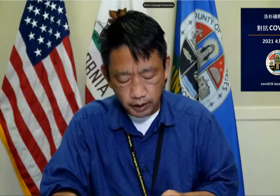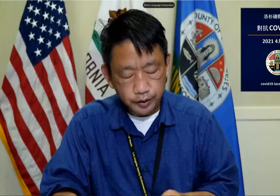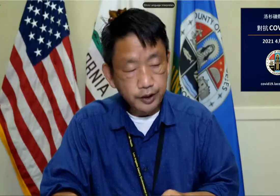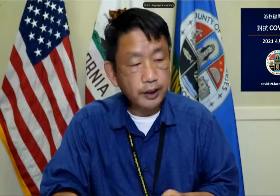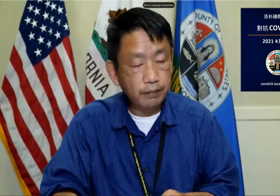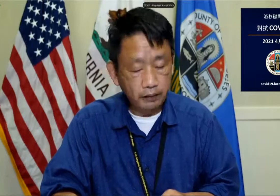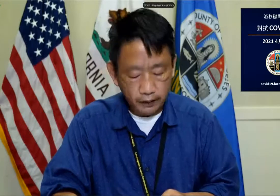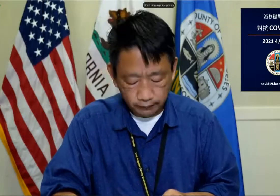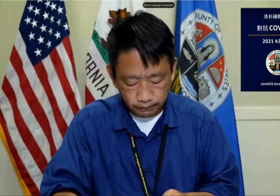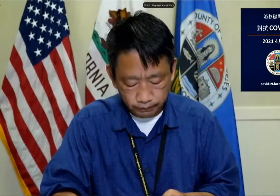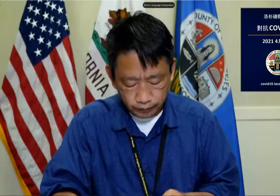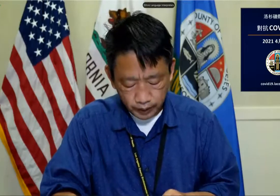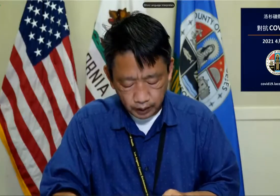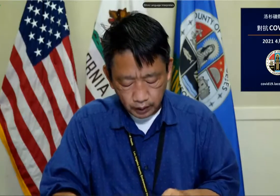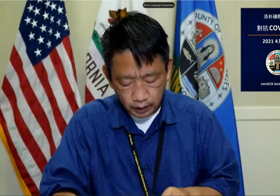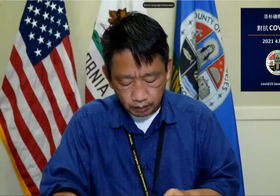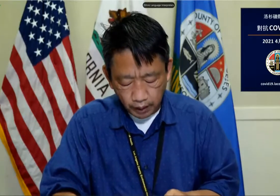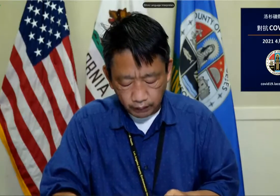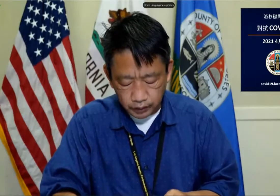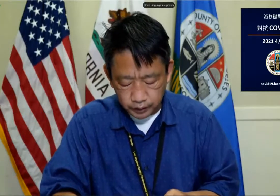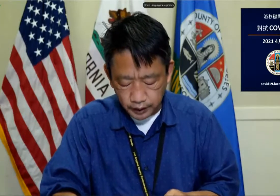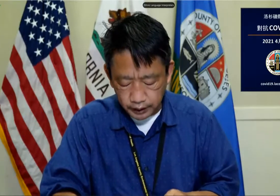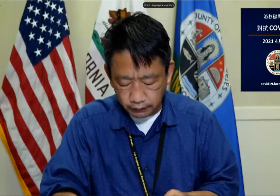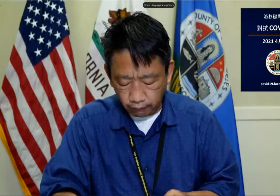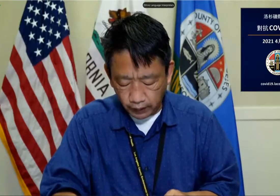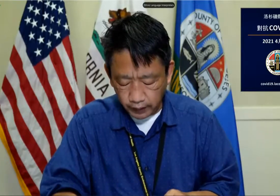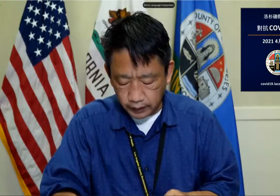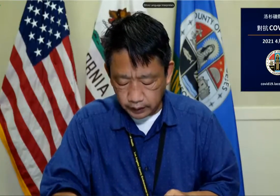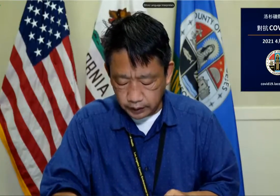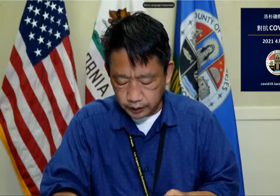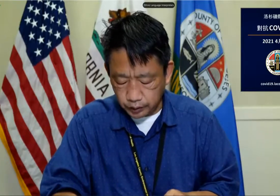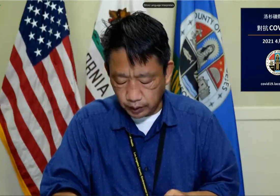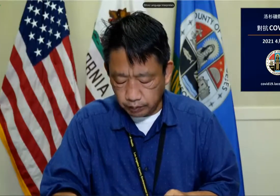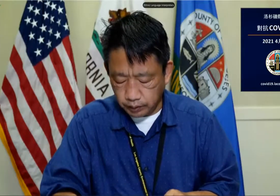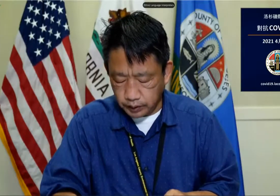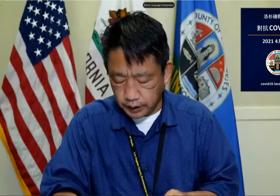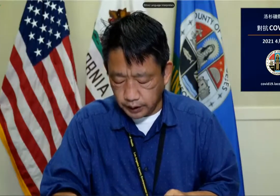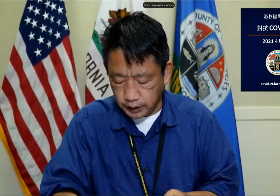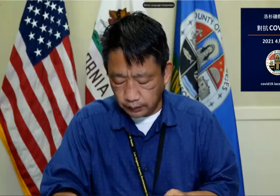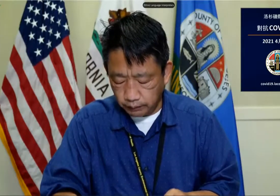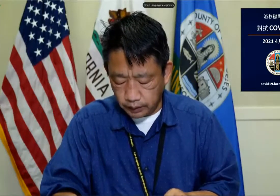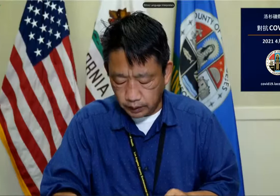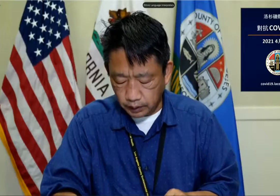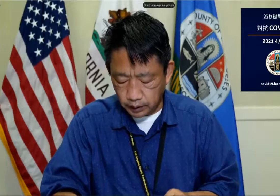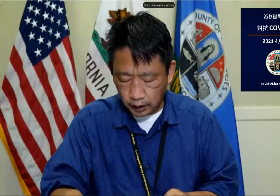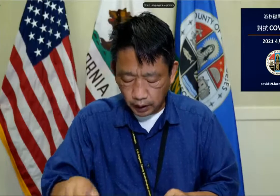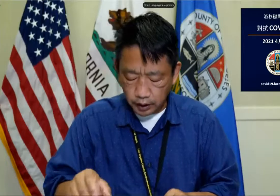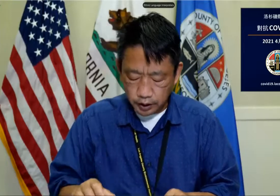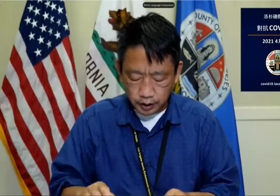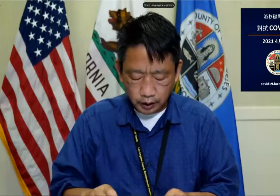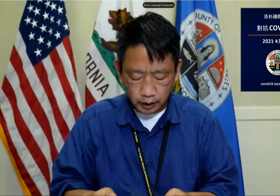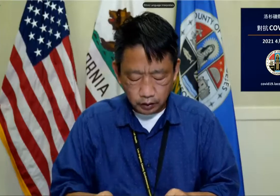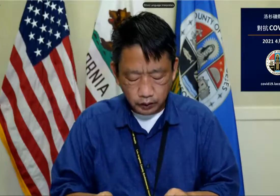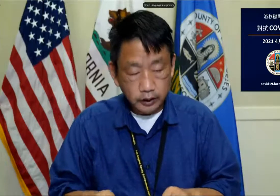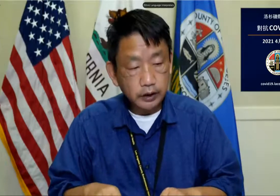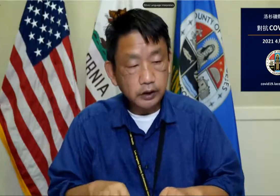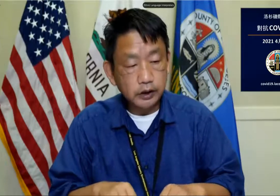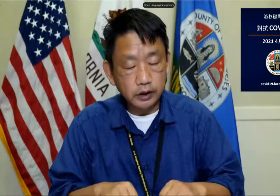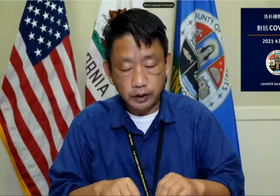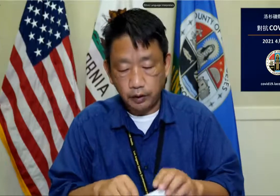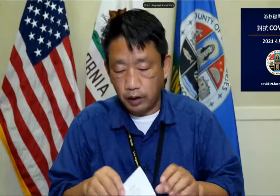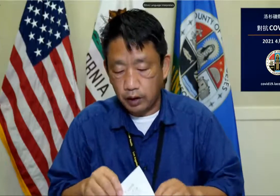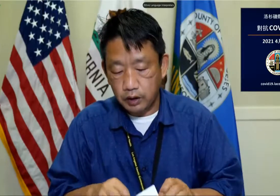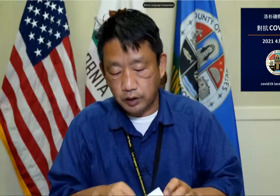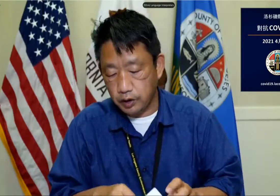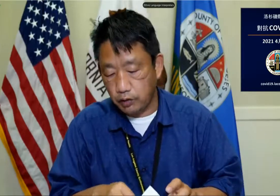底没有新添爆发。爆发数的降低反映了社区传播在下降，以及更多的人